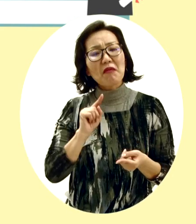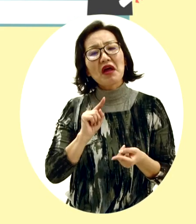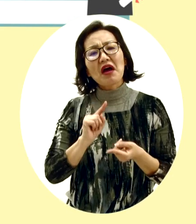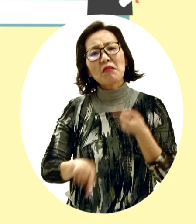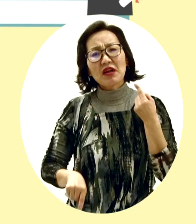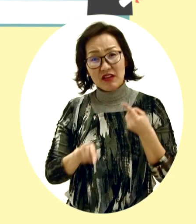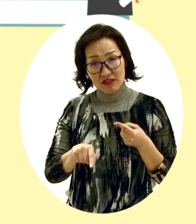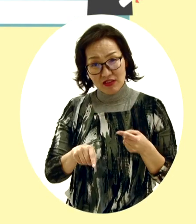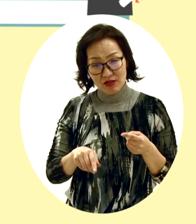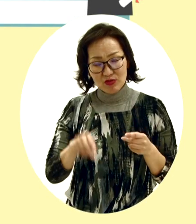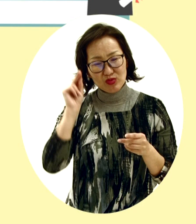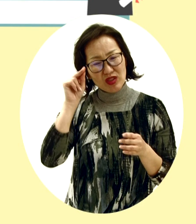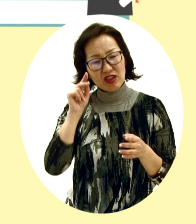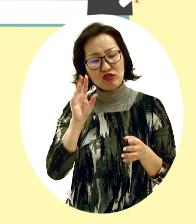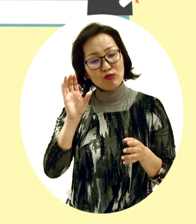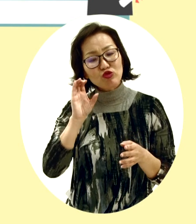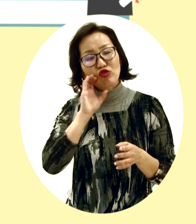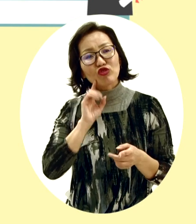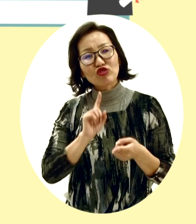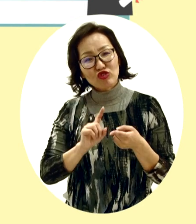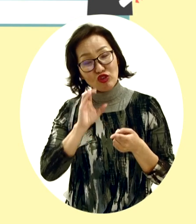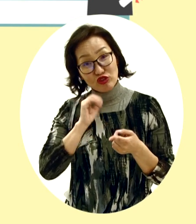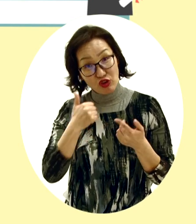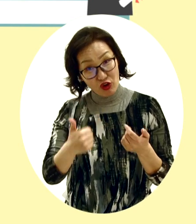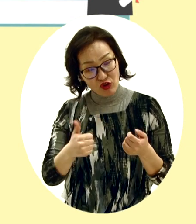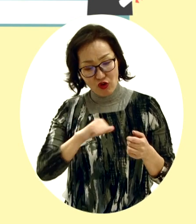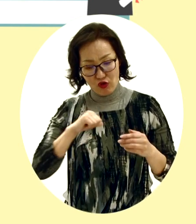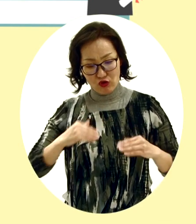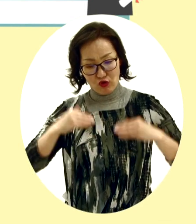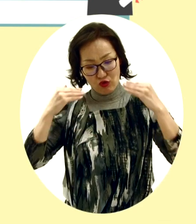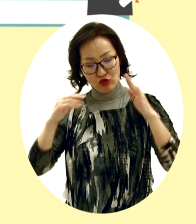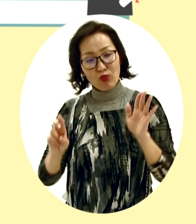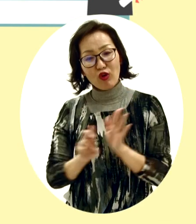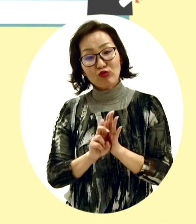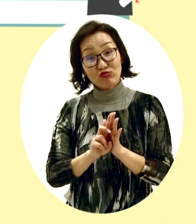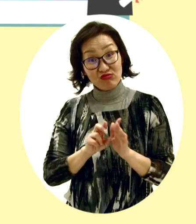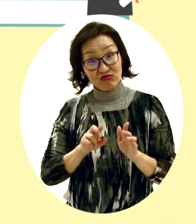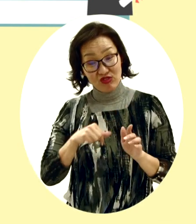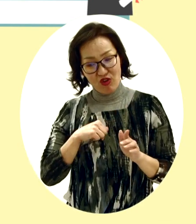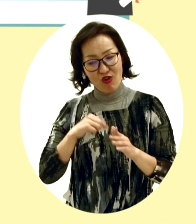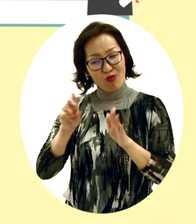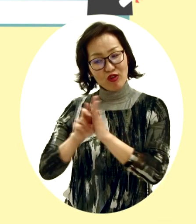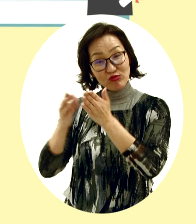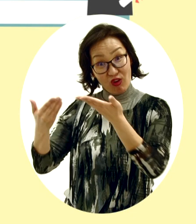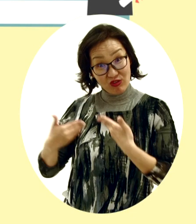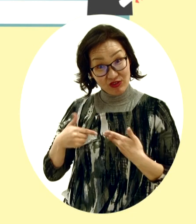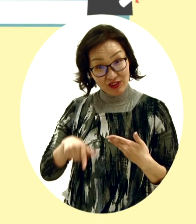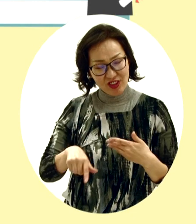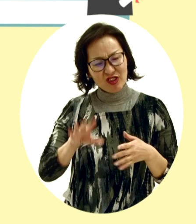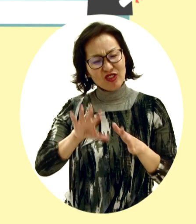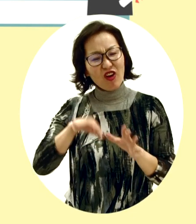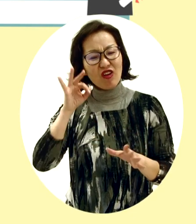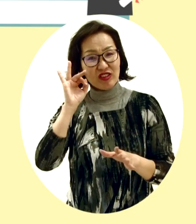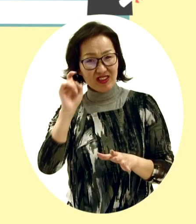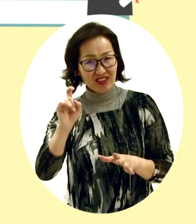байгаагаас амархан, сурагчдад маш сонирхолтой, өөрөө хөгжих боломжийг нь олгосон, бүтээлч,